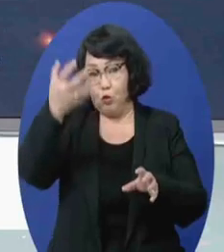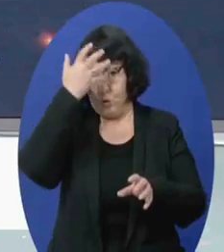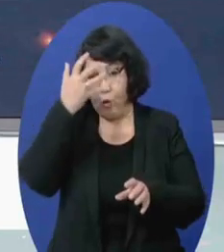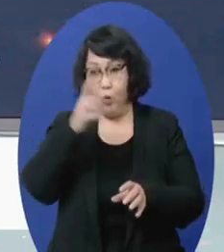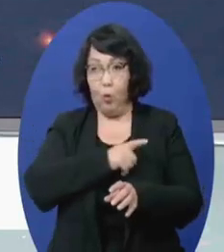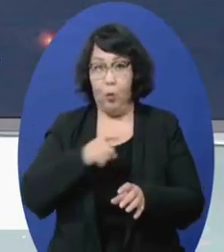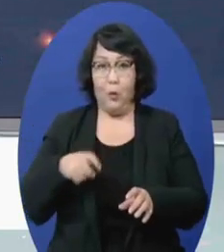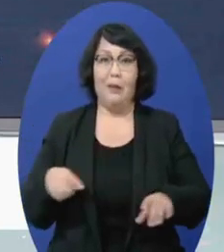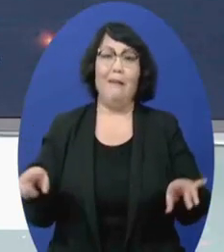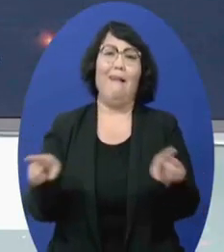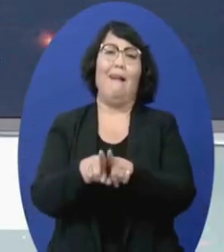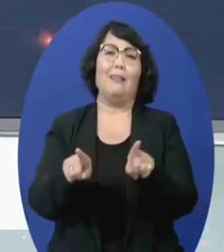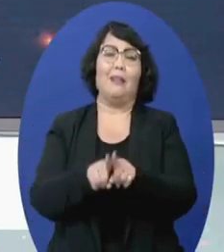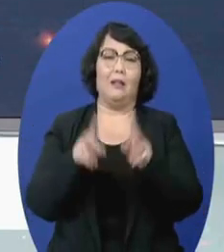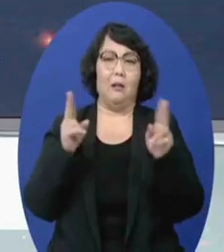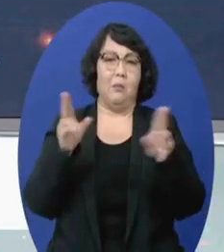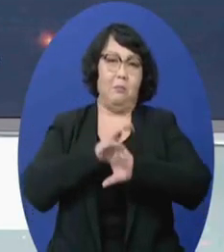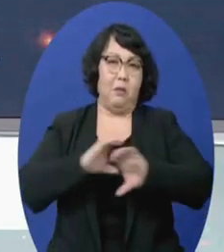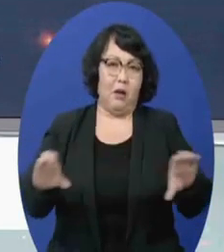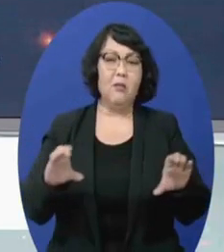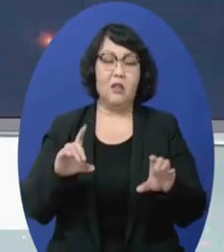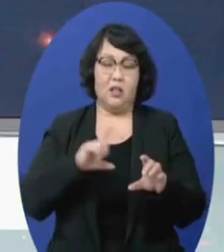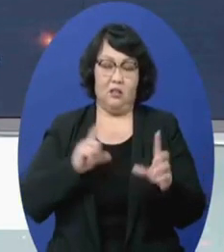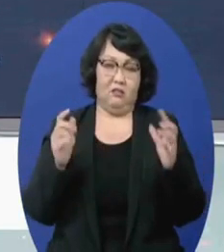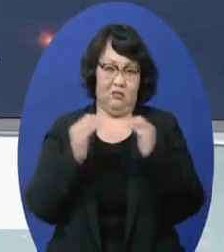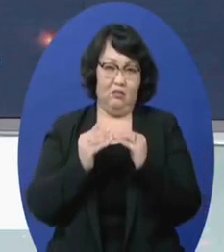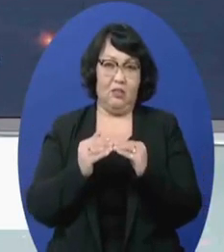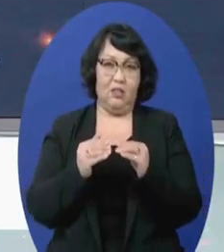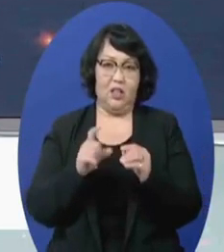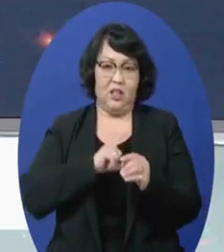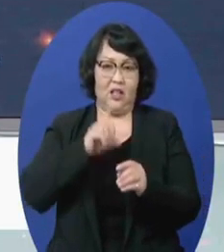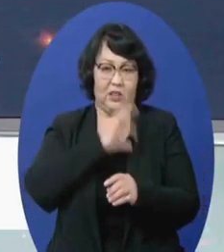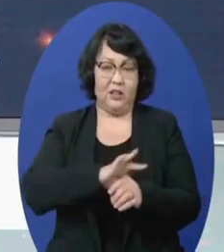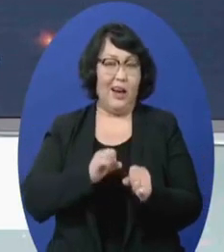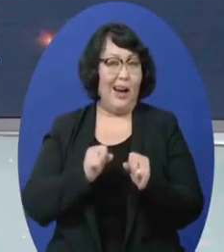алдагдахгүй байх ёстой гэсэн байр суурийг илэрхийлэв. За тэгвэл хөдөлмөрийн тухай хуулийн